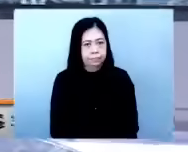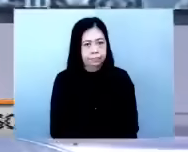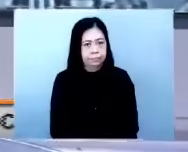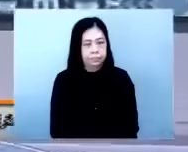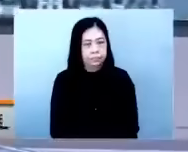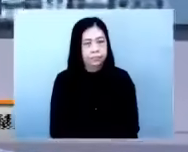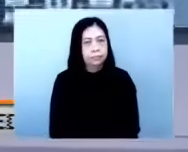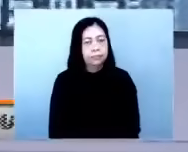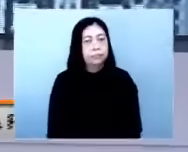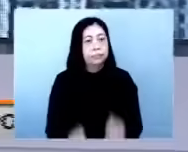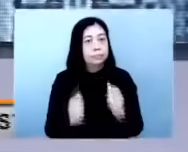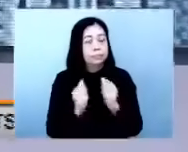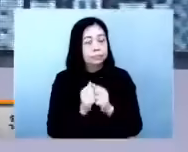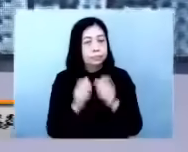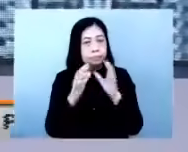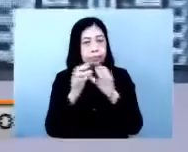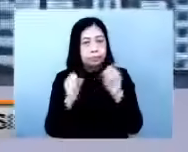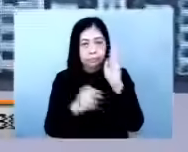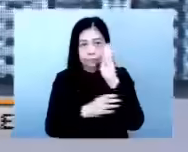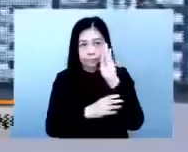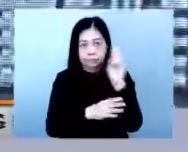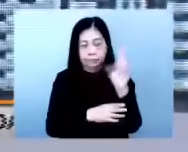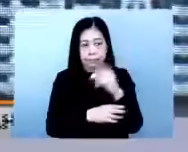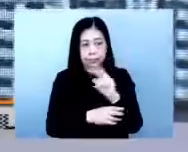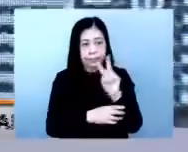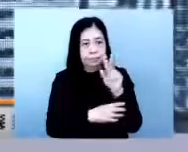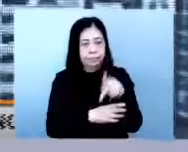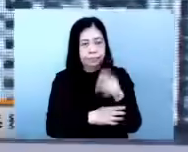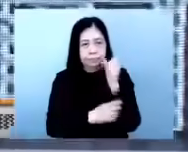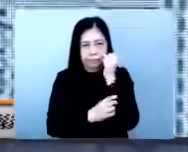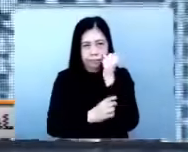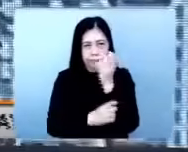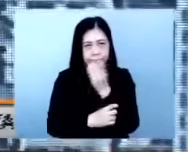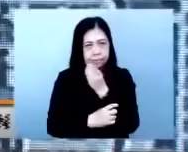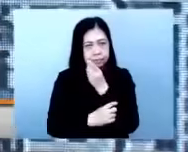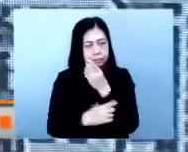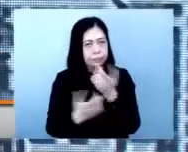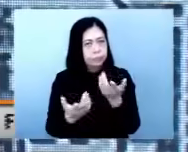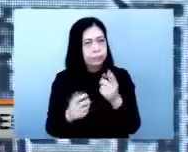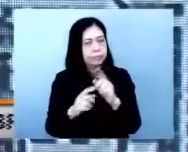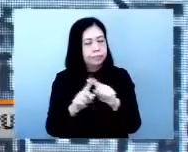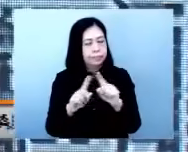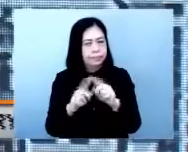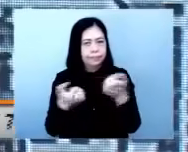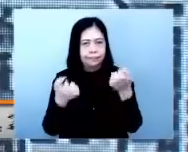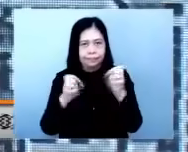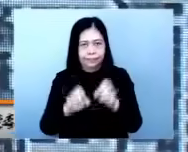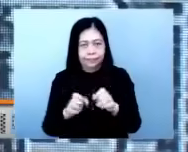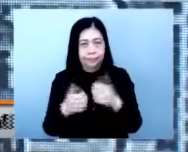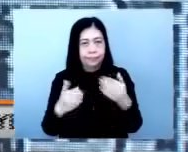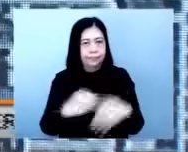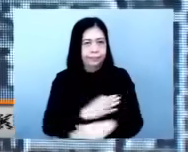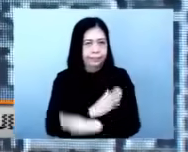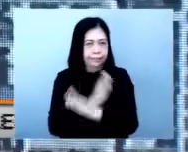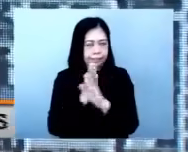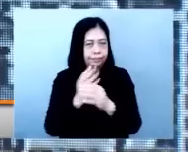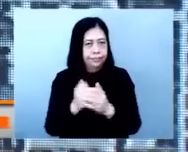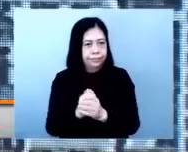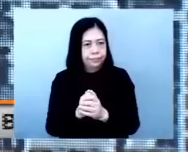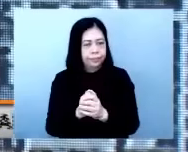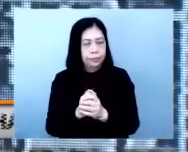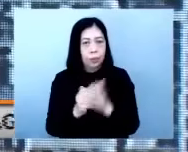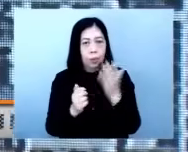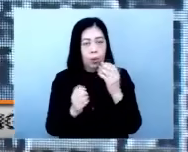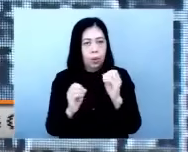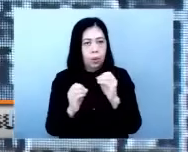Magkasama sina Pangulong Bongbong Marcos at Vice President Sara Duterte sa ilang event sa Davao City. Wala kasi ang kapatid